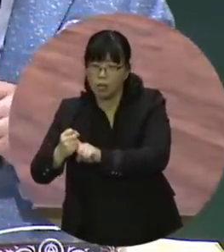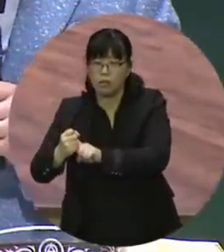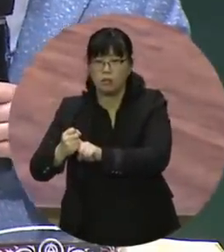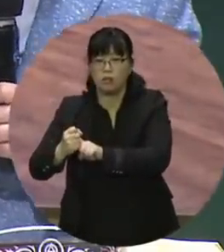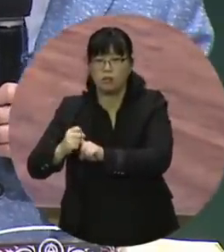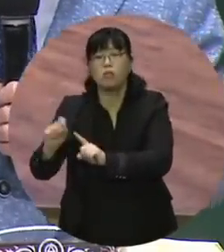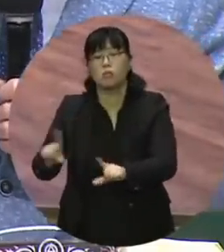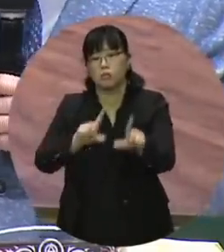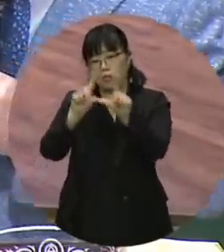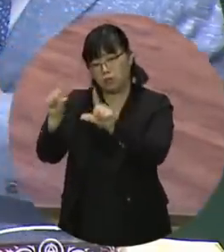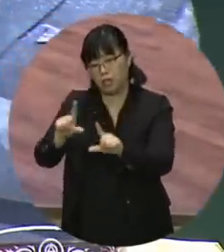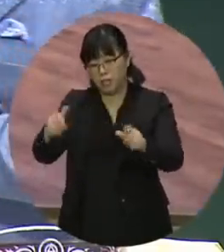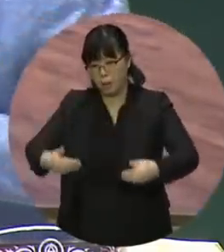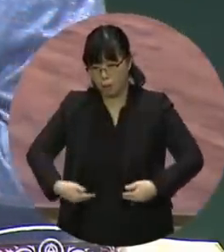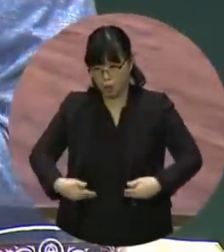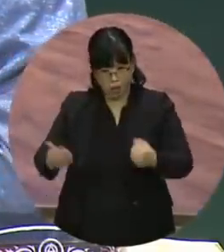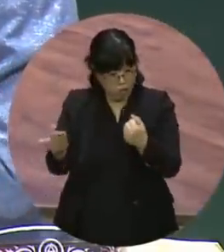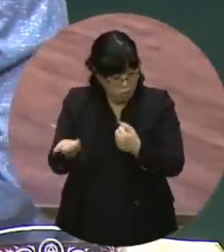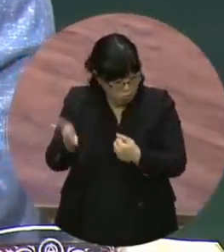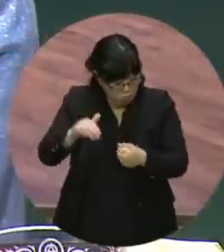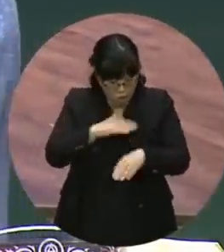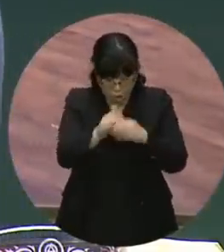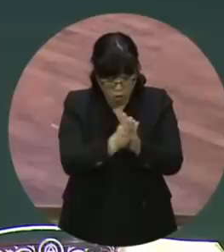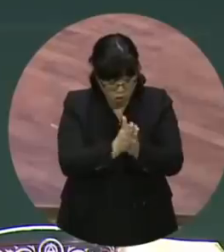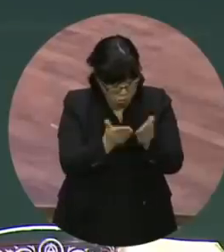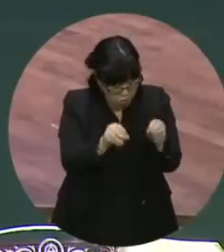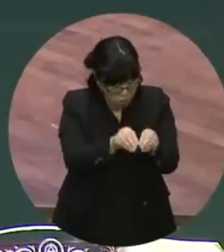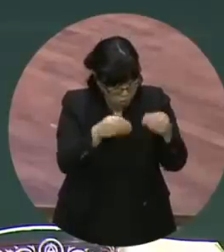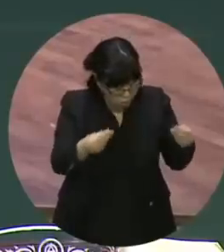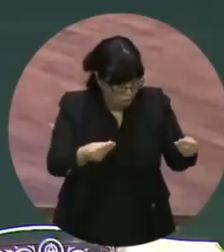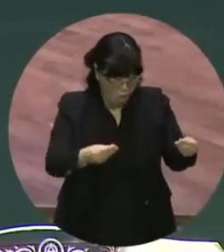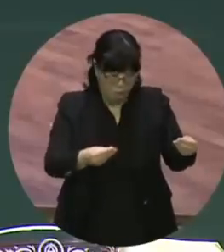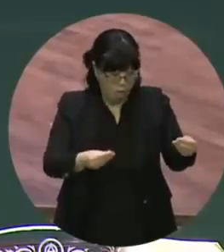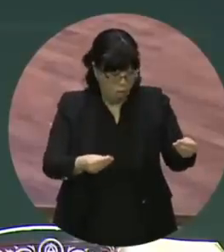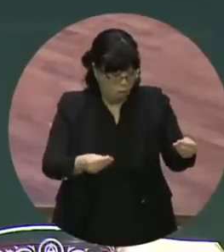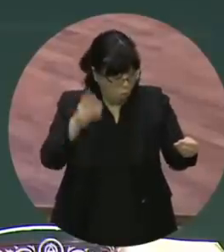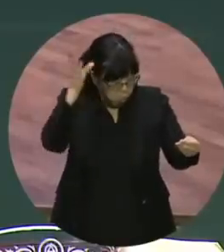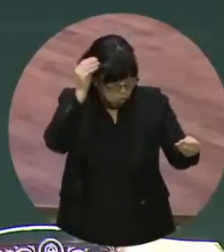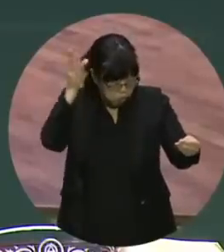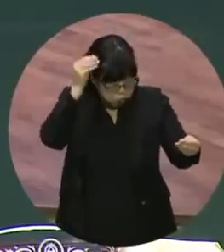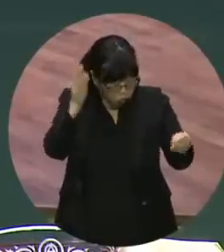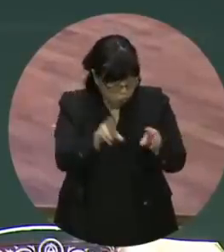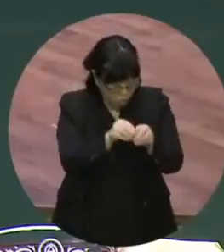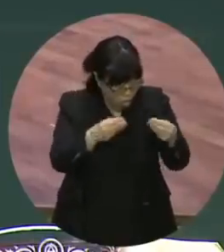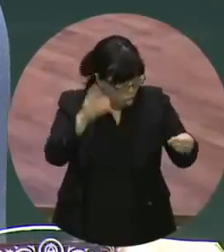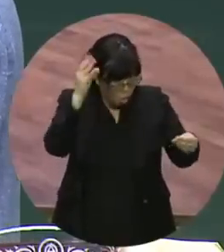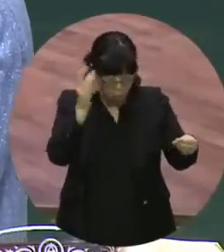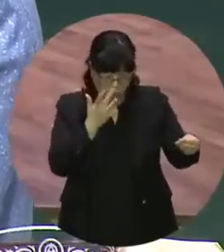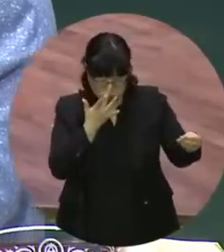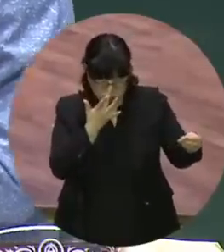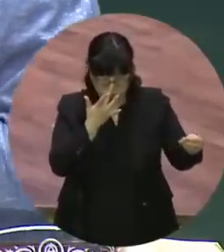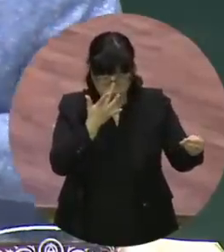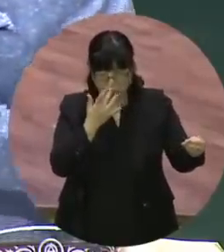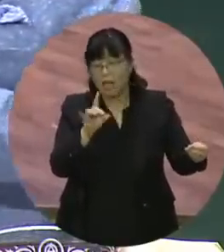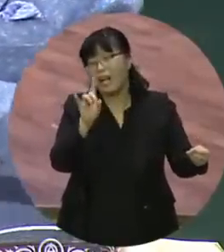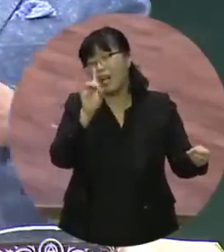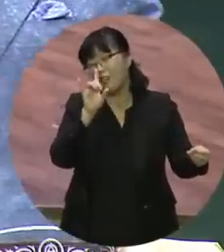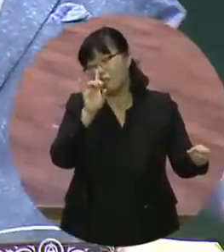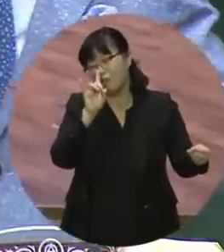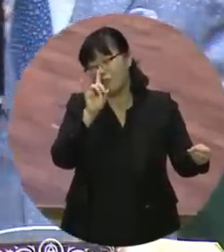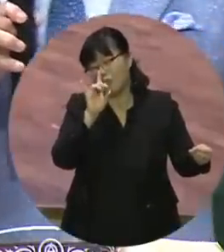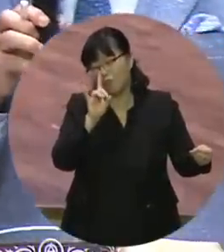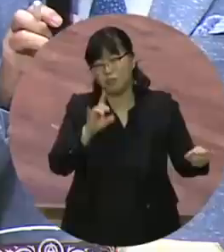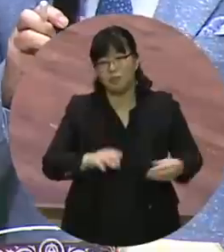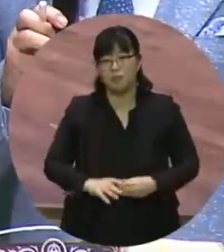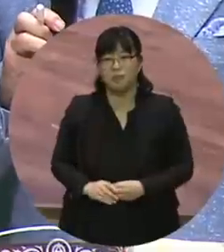되겠죠. 이렇게 되지 않으면 어떻게 되느냐? 예틀로 빠져요. 옛날에 불신자 상태로 종교생활한 그대로